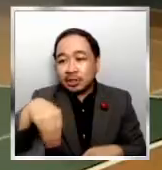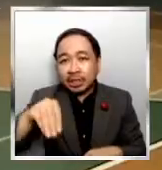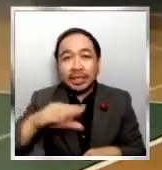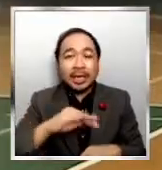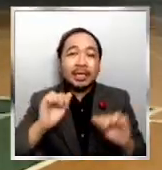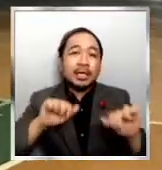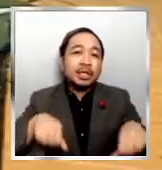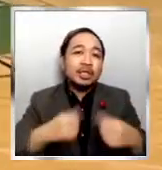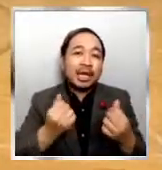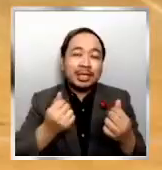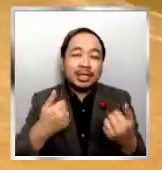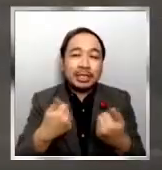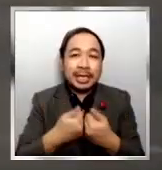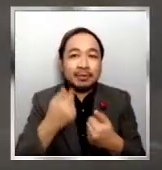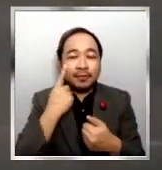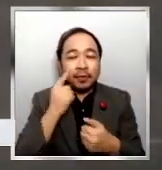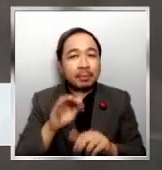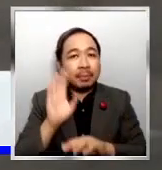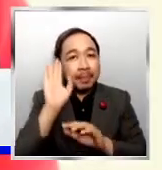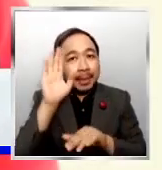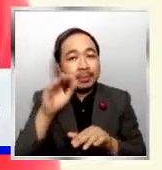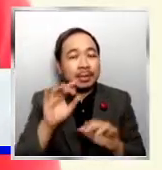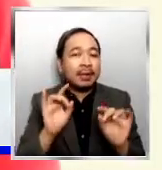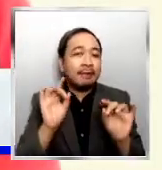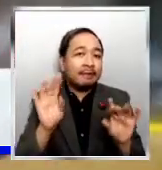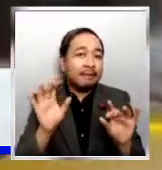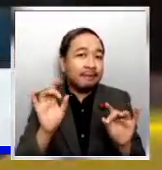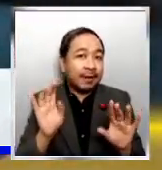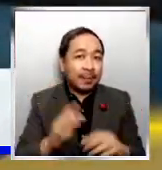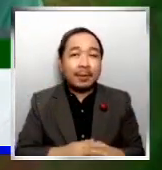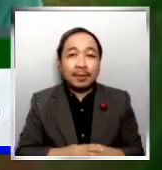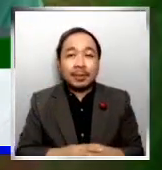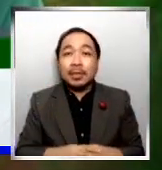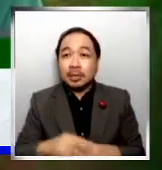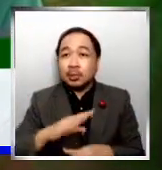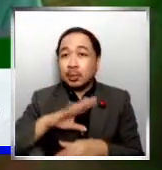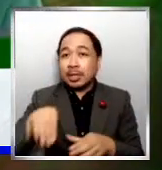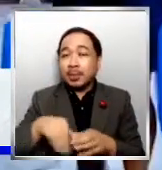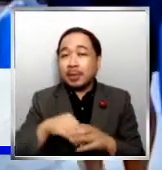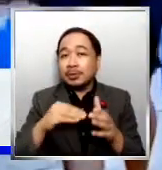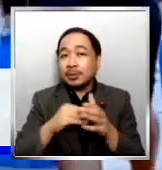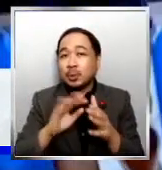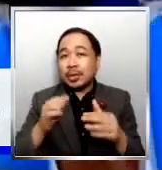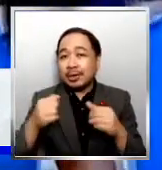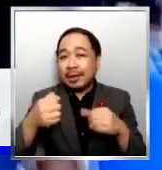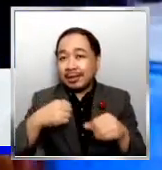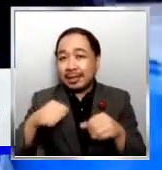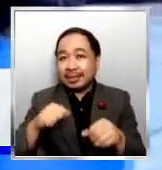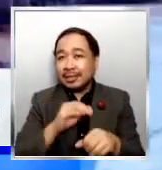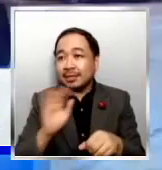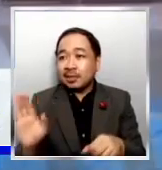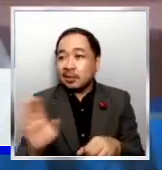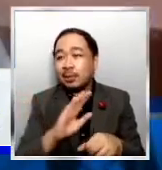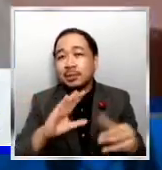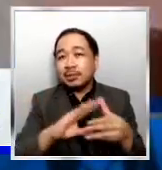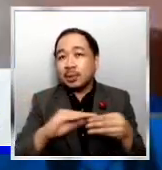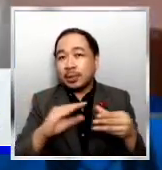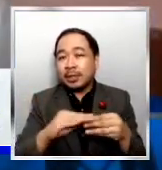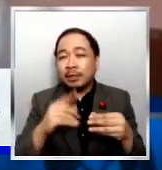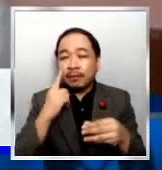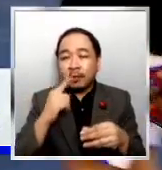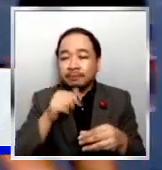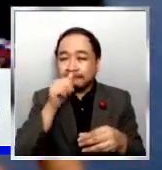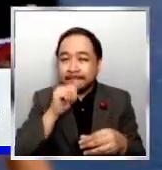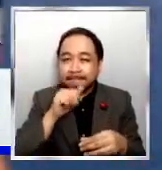basketball at volleyball. Naitampok din ang mga student athletes at ang kanilang mga kwento ng pagsusumikap,